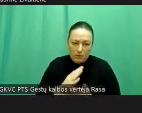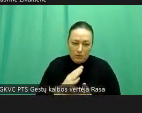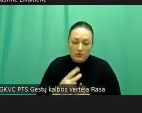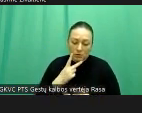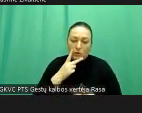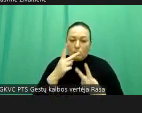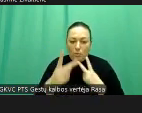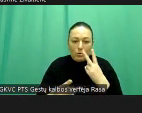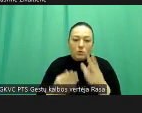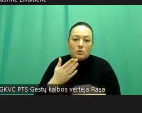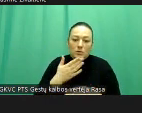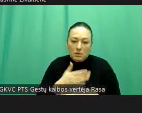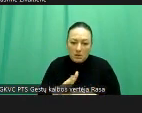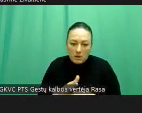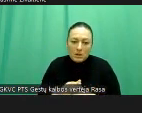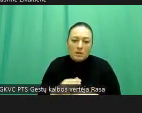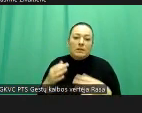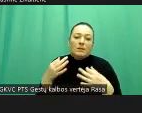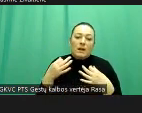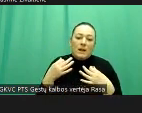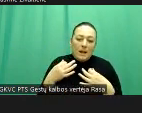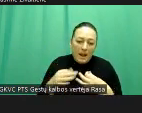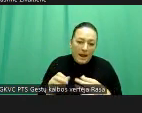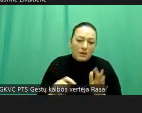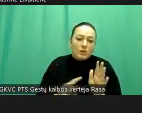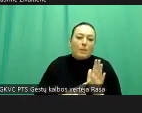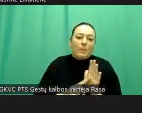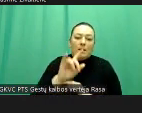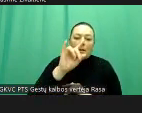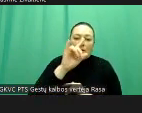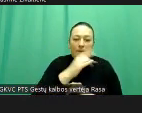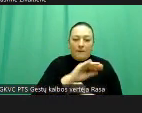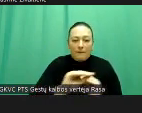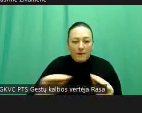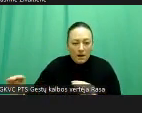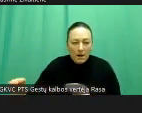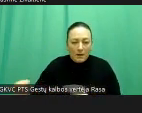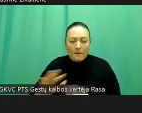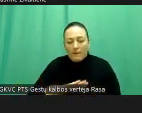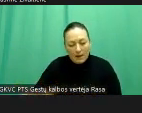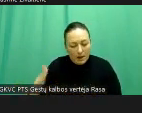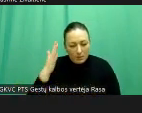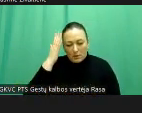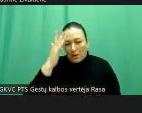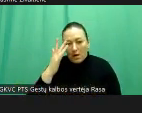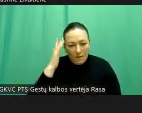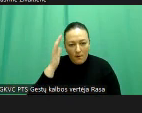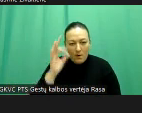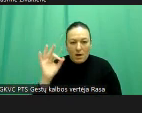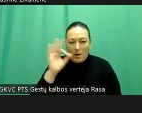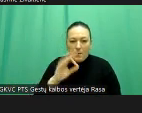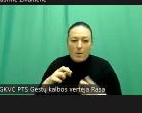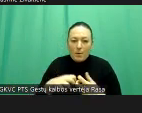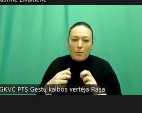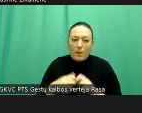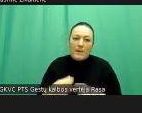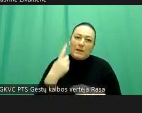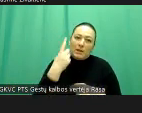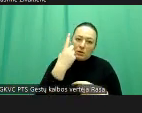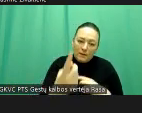tam ir skirtas, ir jis leidžia pradėti mokiniams galvoti apie šias problemas ne tik iš vieno